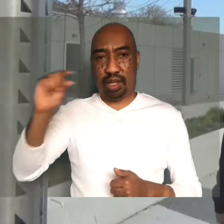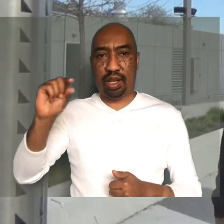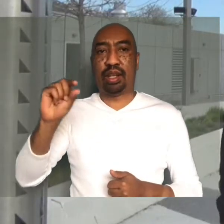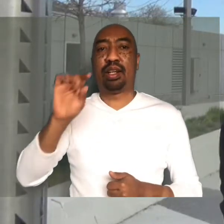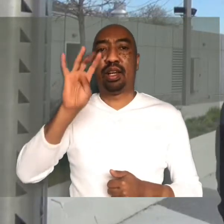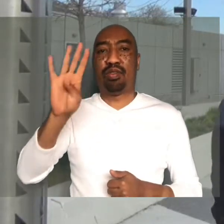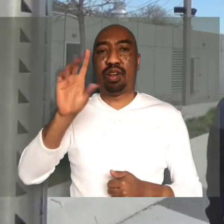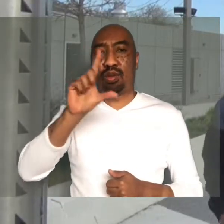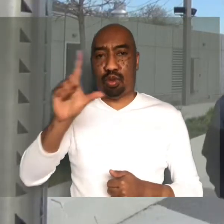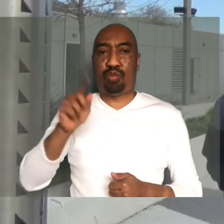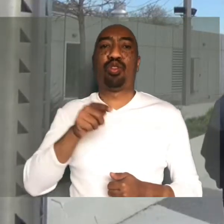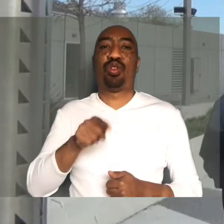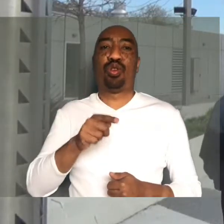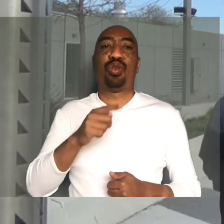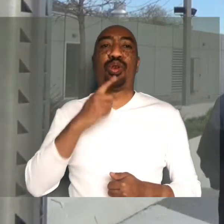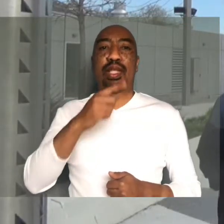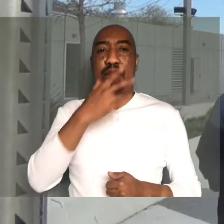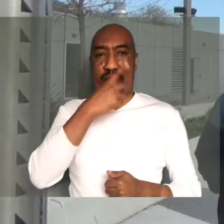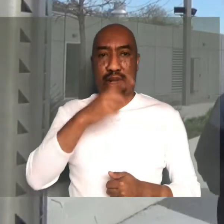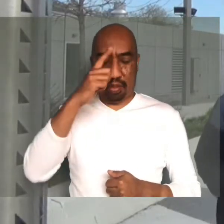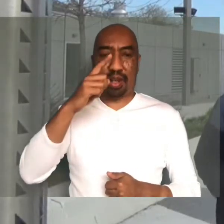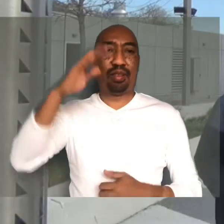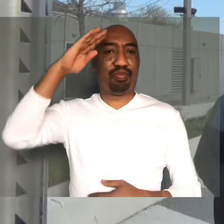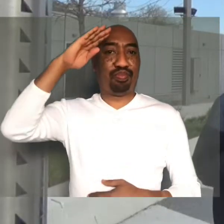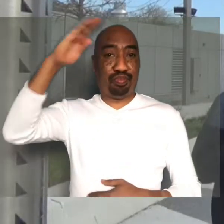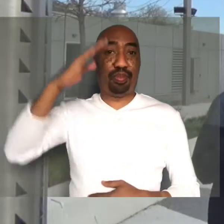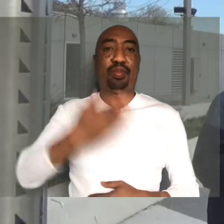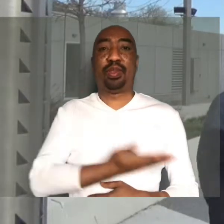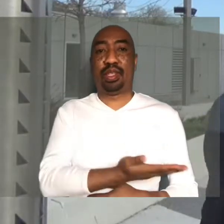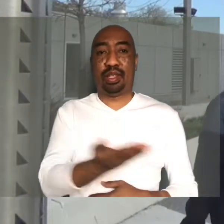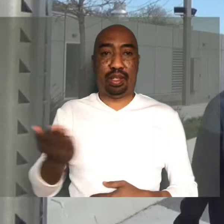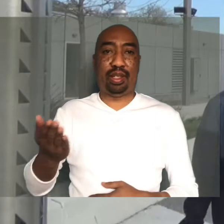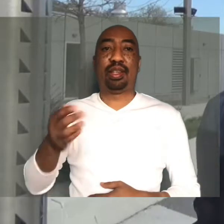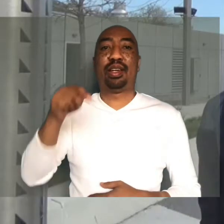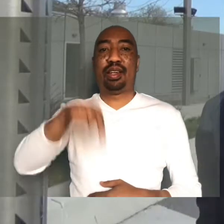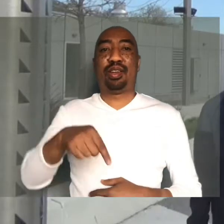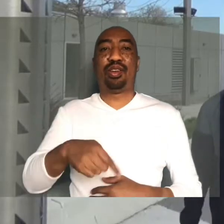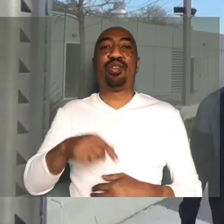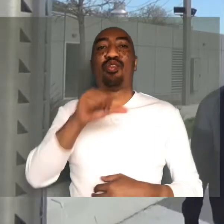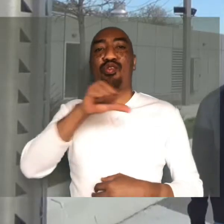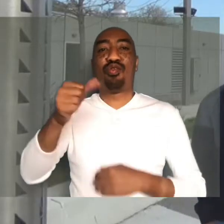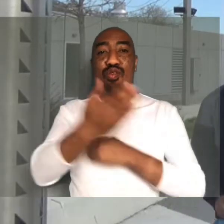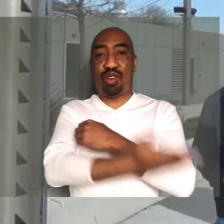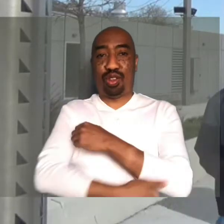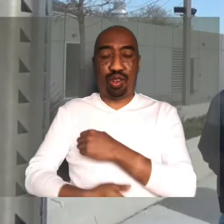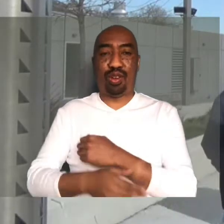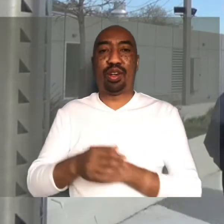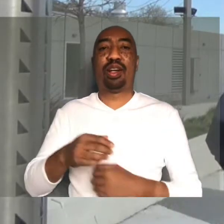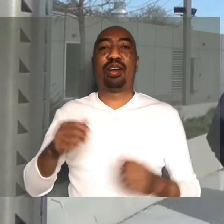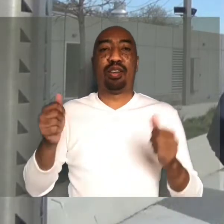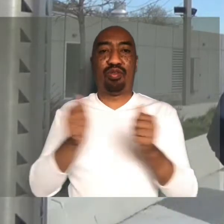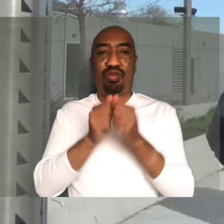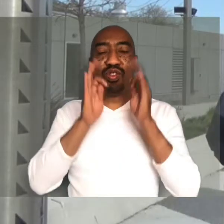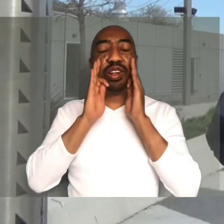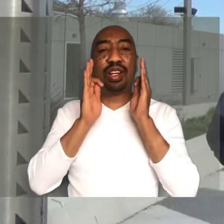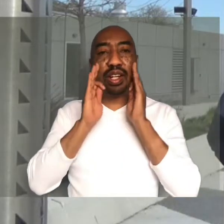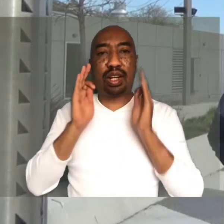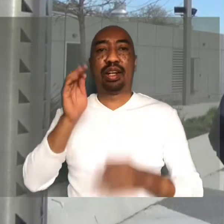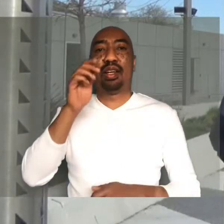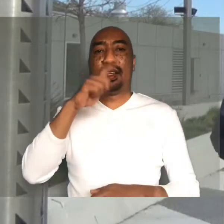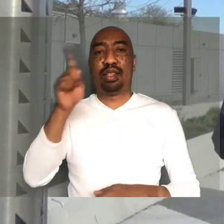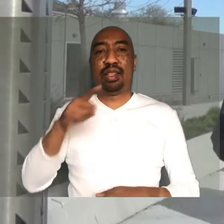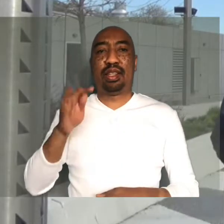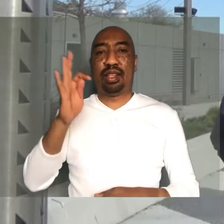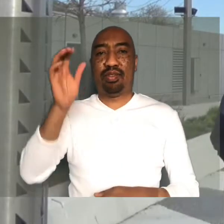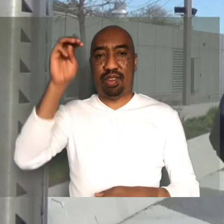izany tenin'Andriamanitra zany ny arabanantsika amin'izao fotoana izao fa folo taona ny vondrona ZFLM no resaka antsika